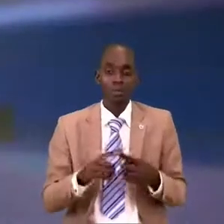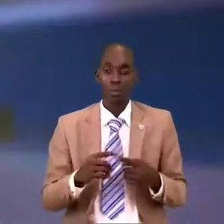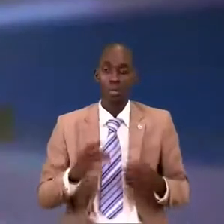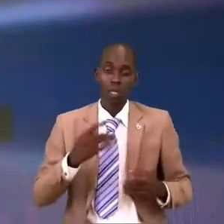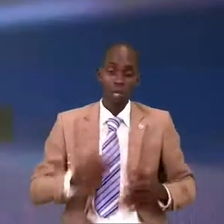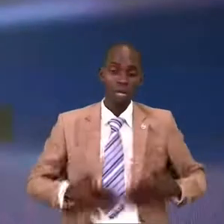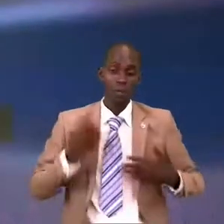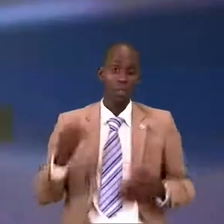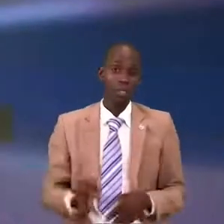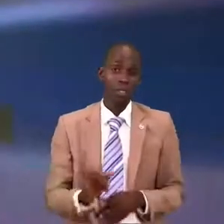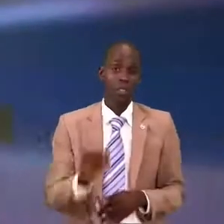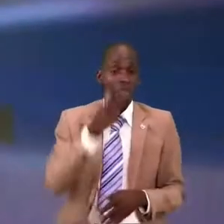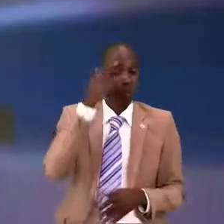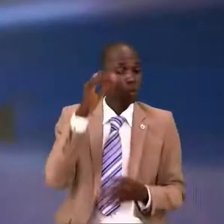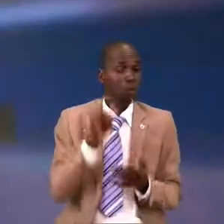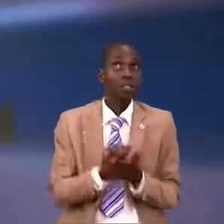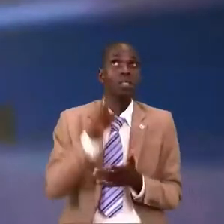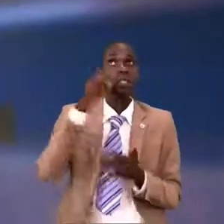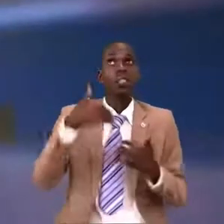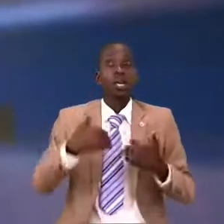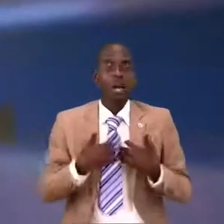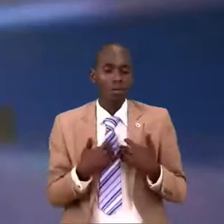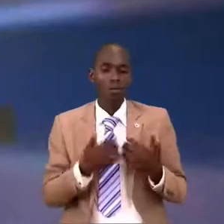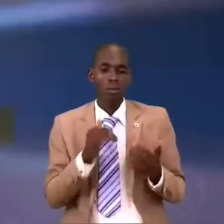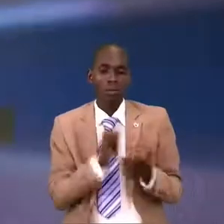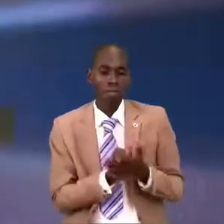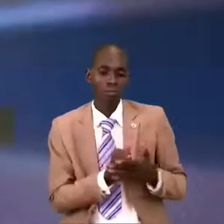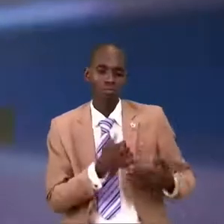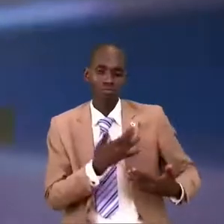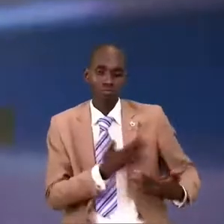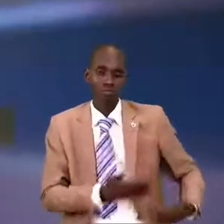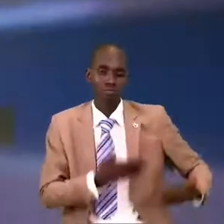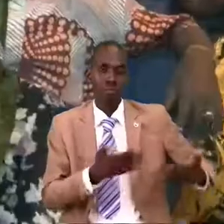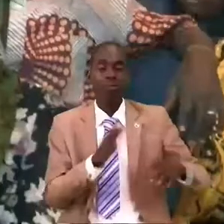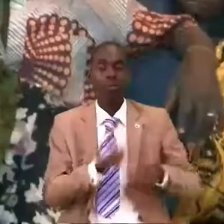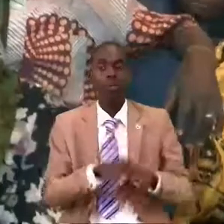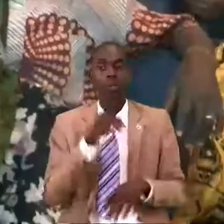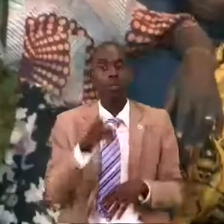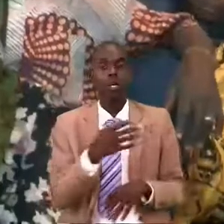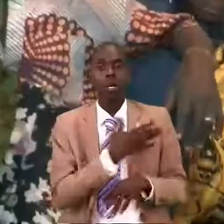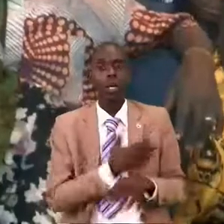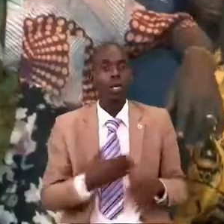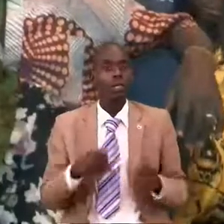faiblesse. Au contraire, il a été tenté comme en toute chose, sans commettre de péché.